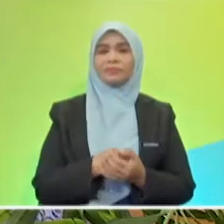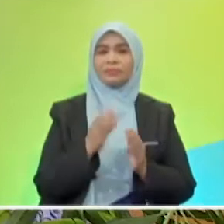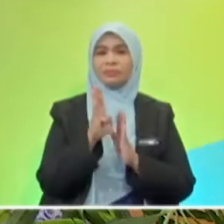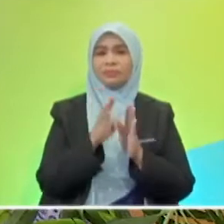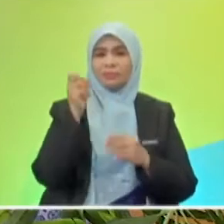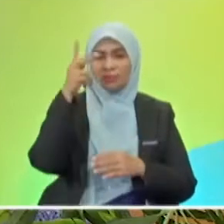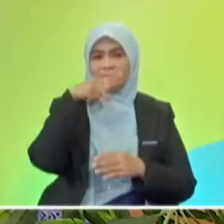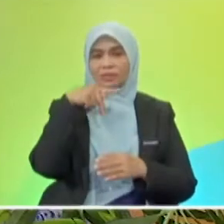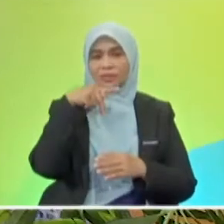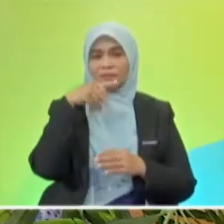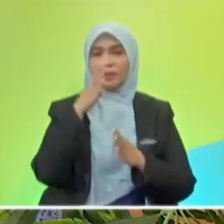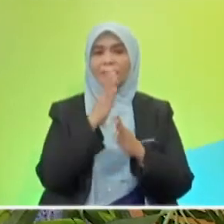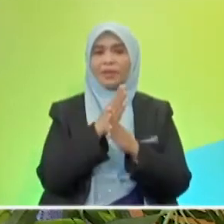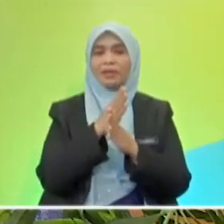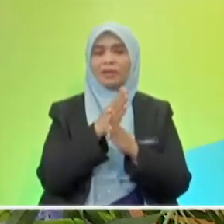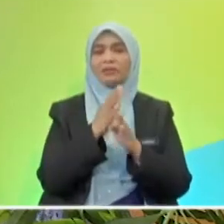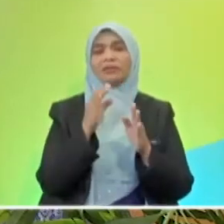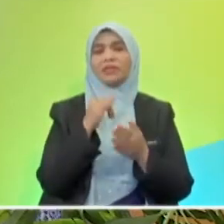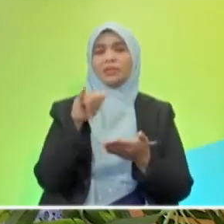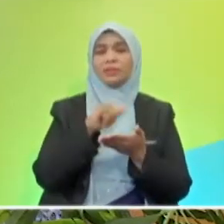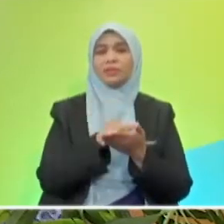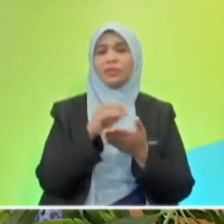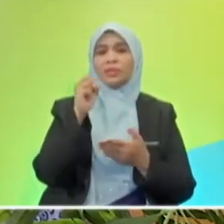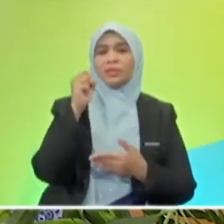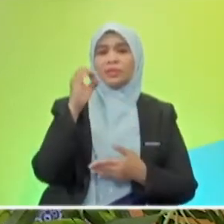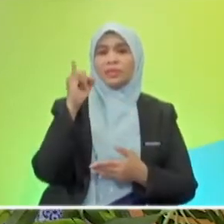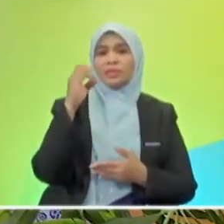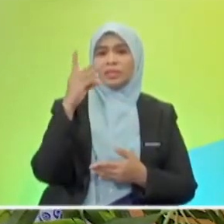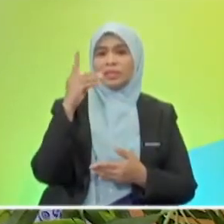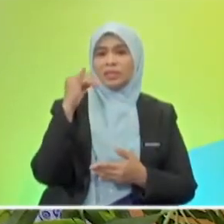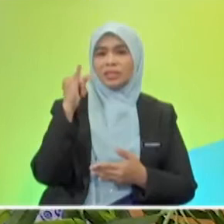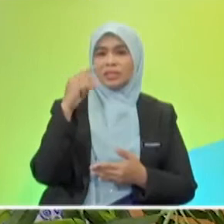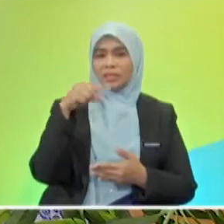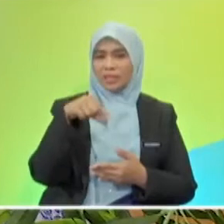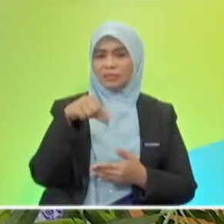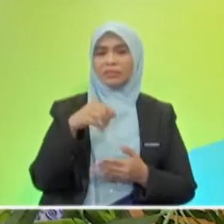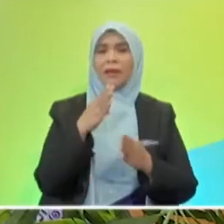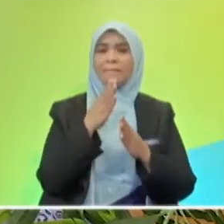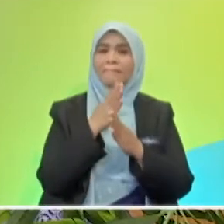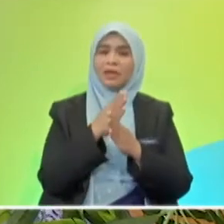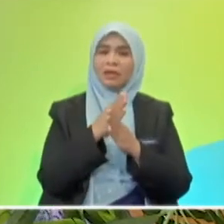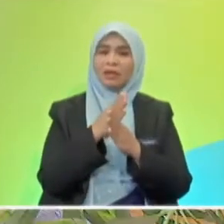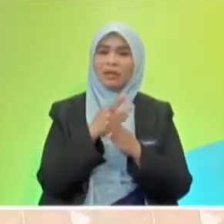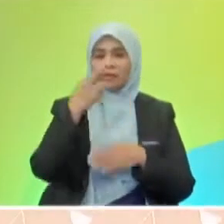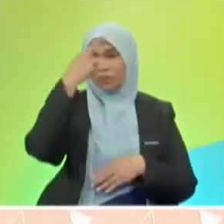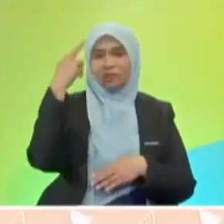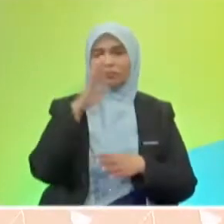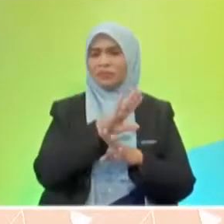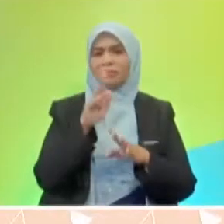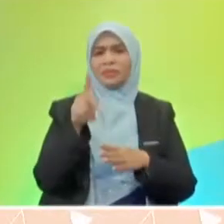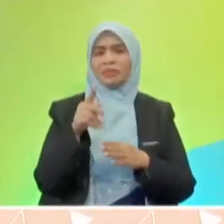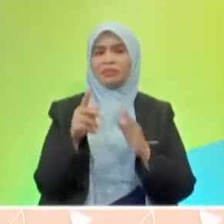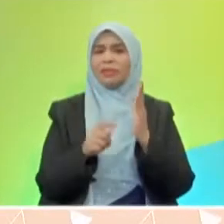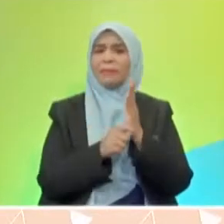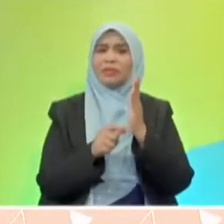as-siddiq Oke jadi Sidik ini Rasulullah Ia menyampaikan wahyu Rasulullah tidak pernah menunggu menambah